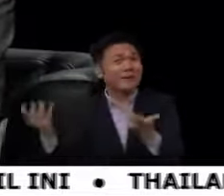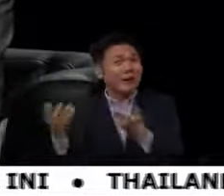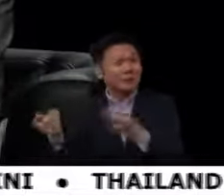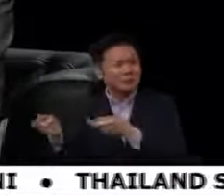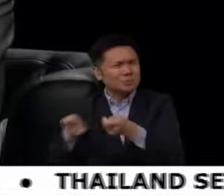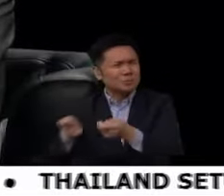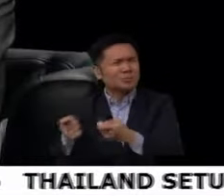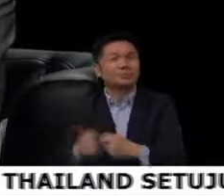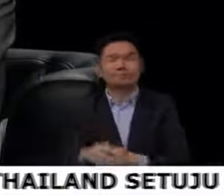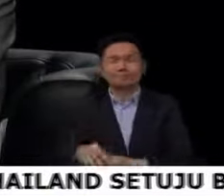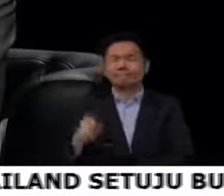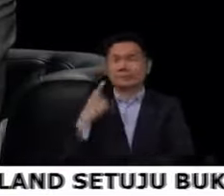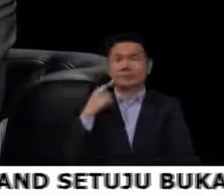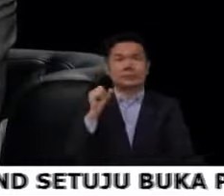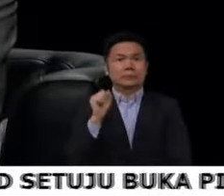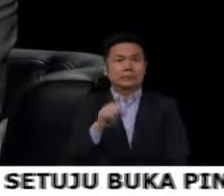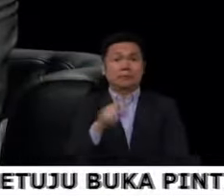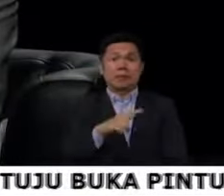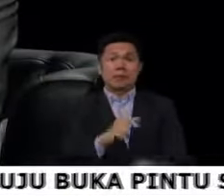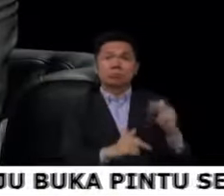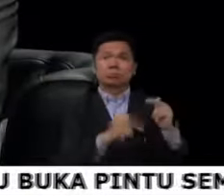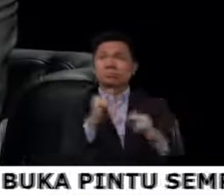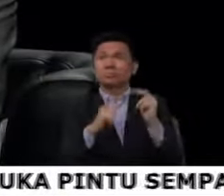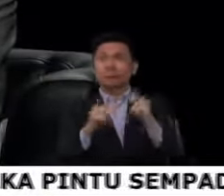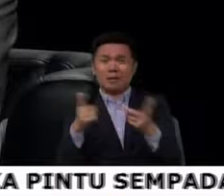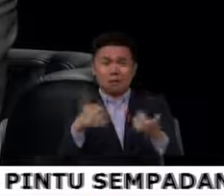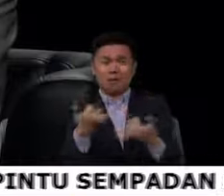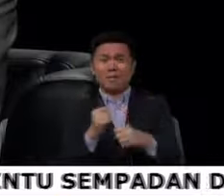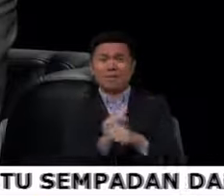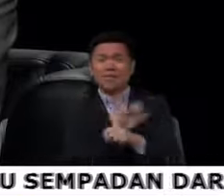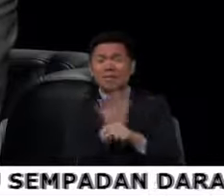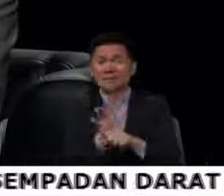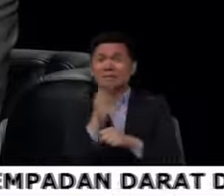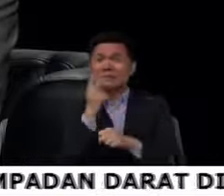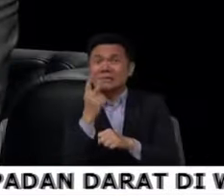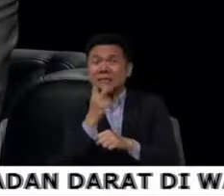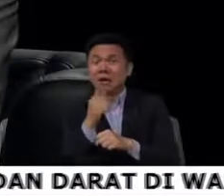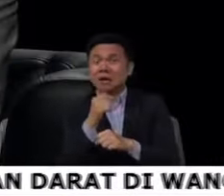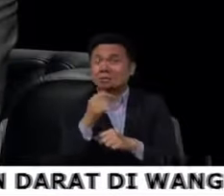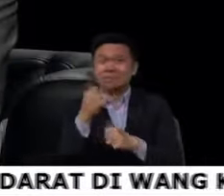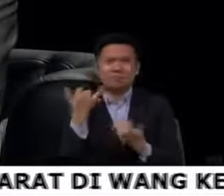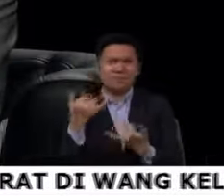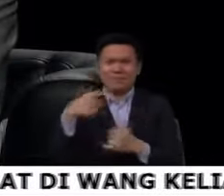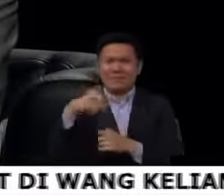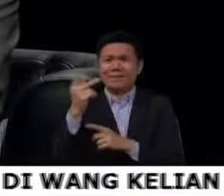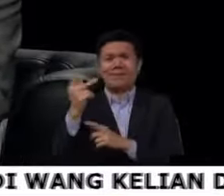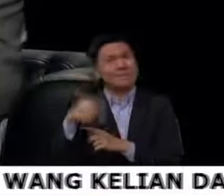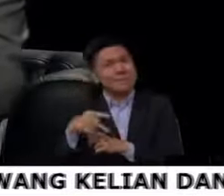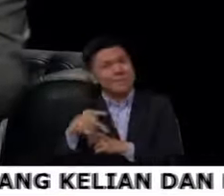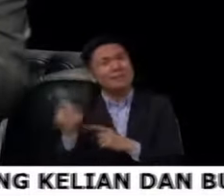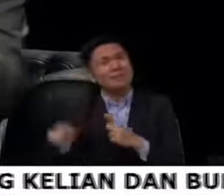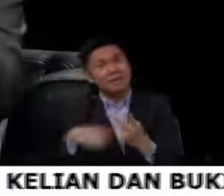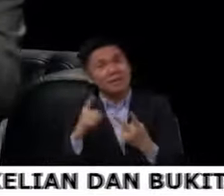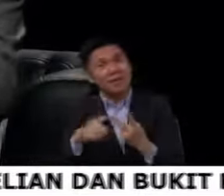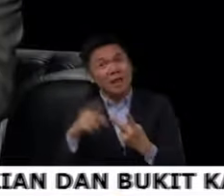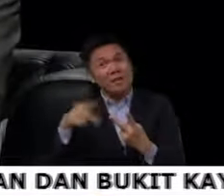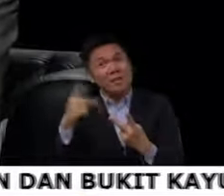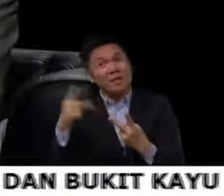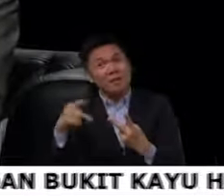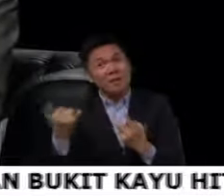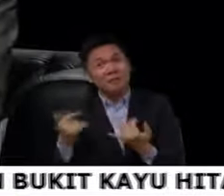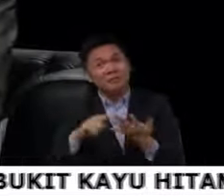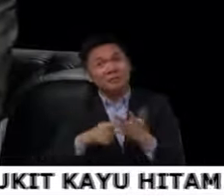cabaran dampak sektor pembinaan sebenarnya bila berlaku qobid bila kita disediakan PCP dan bila Pique